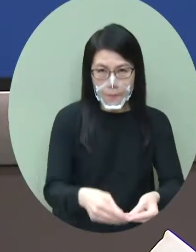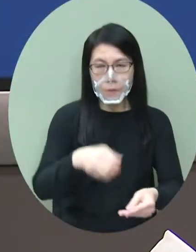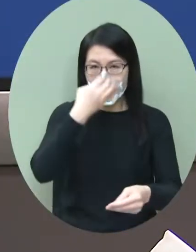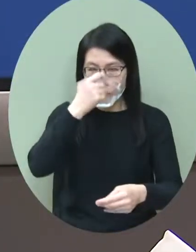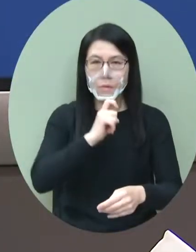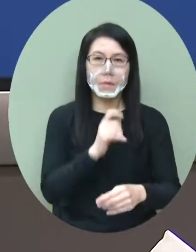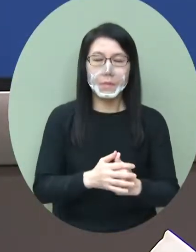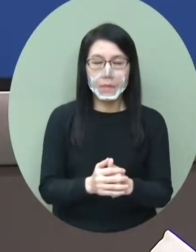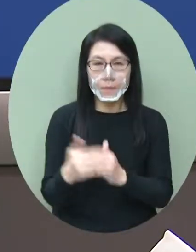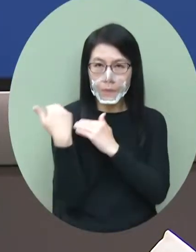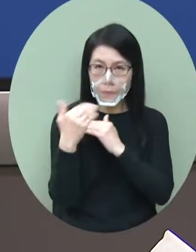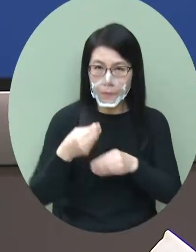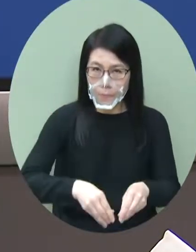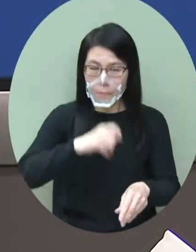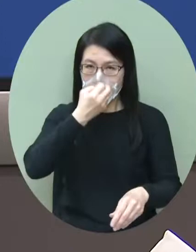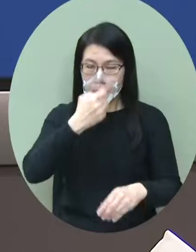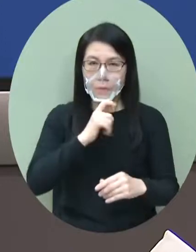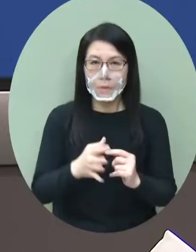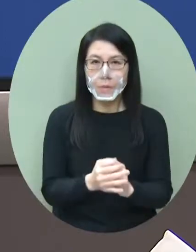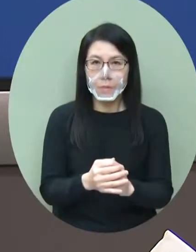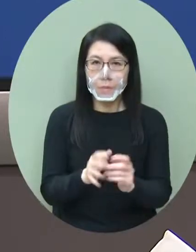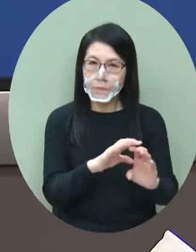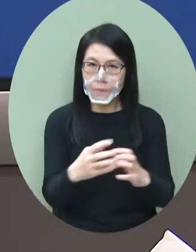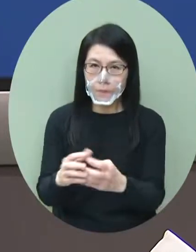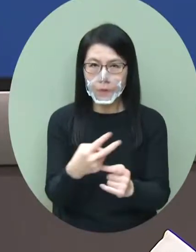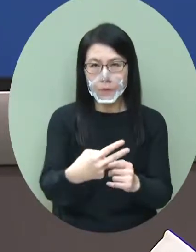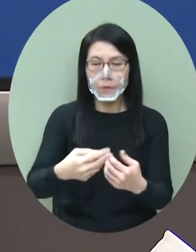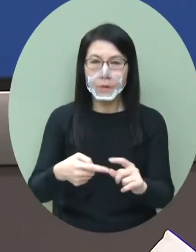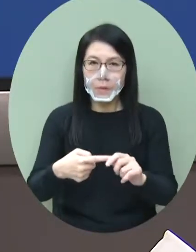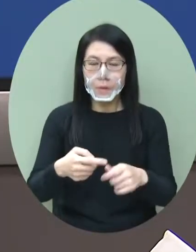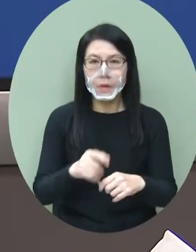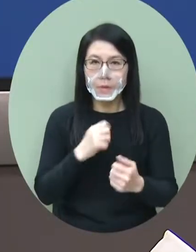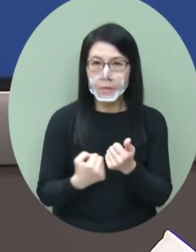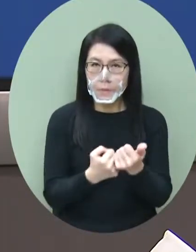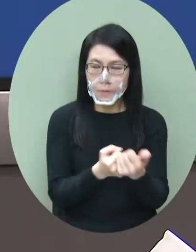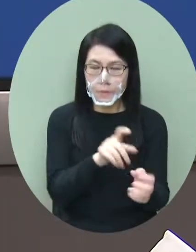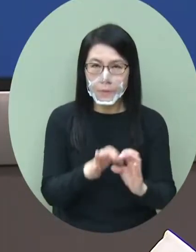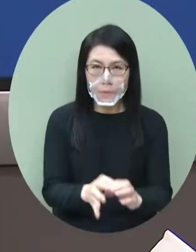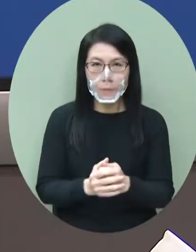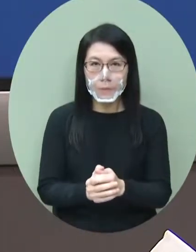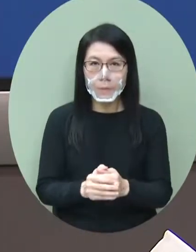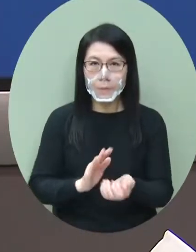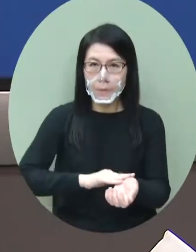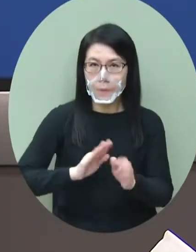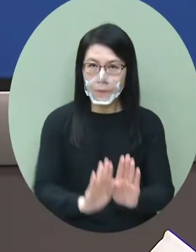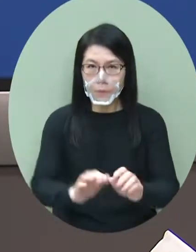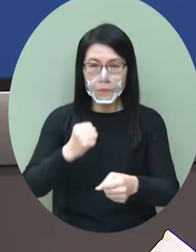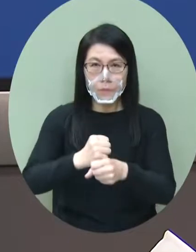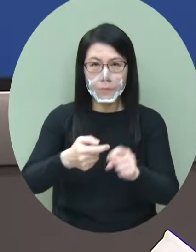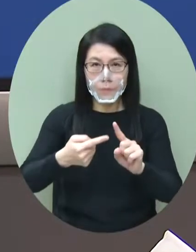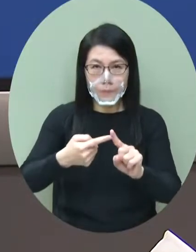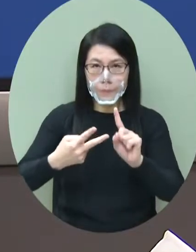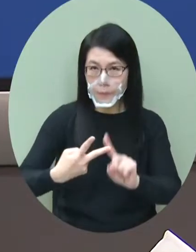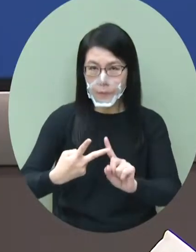供应。跨境物资的供应呢是有两大类别，一个方面呢当然是支援我们的抗疫工